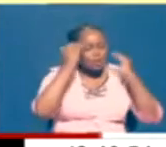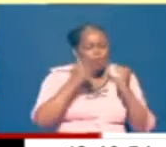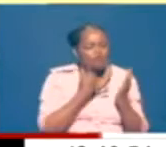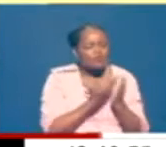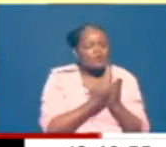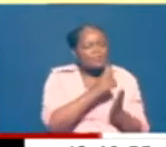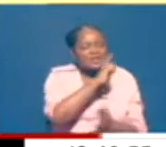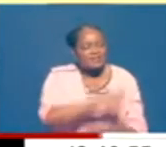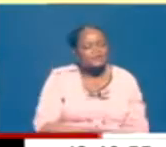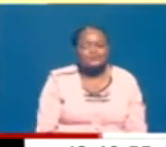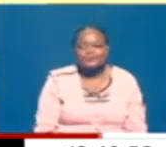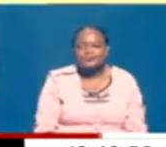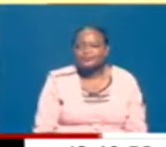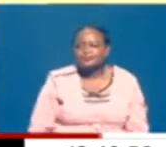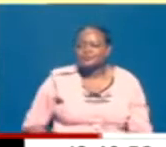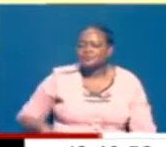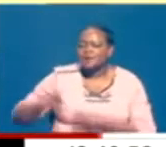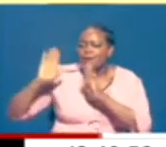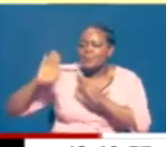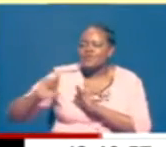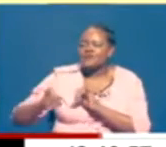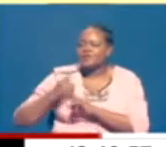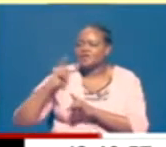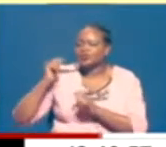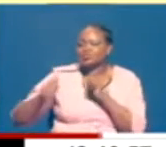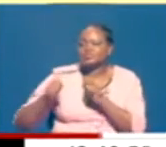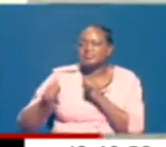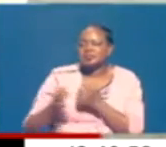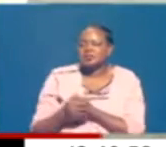Nafikiri kitu muhimu kwao ya kwanza ni kwamba